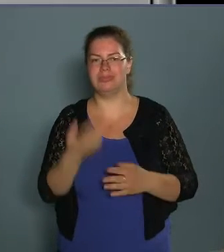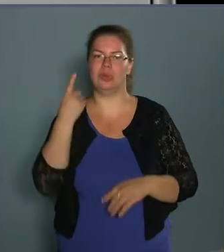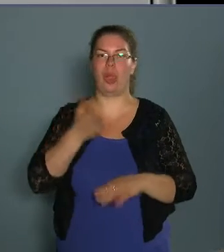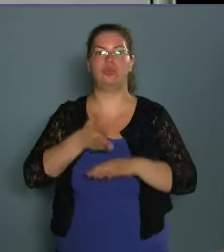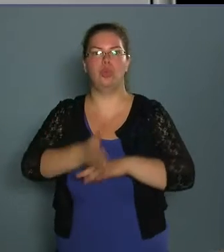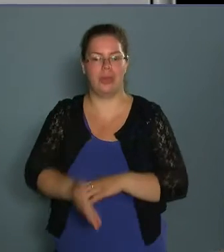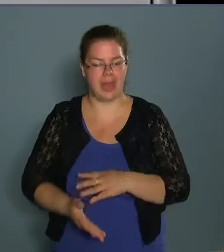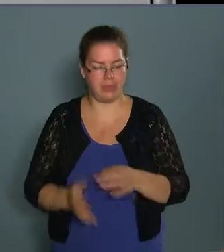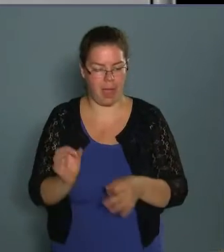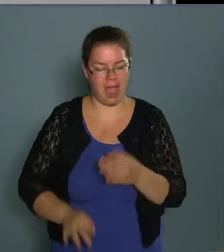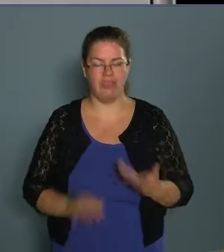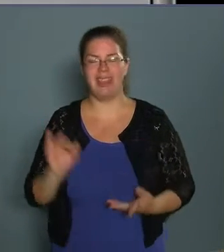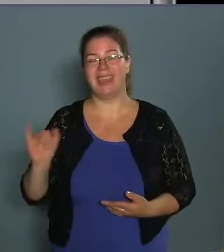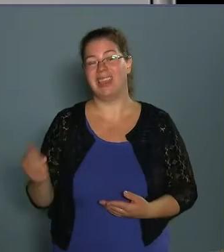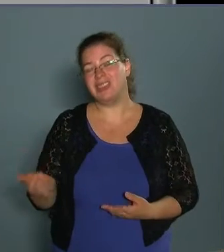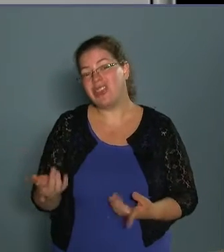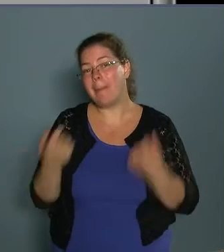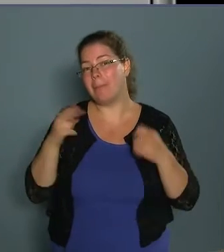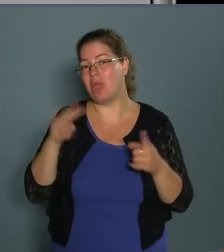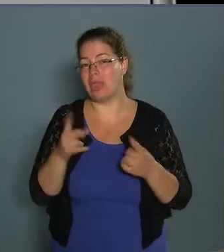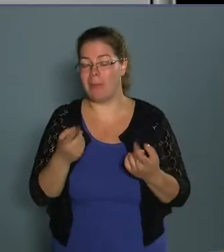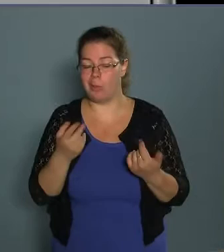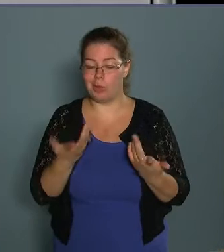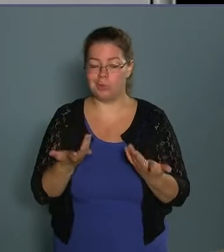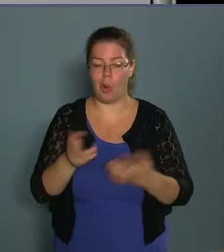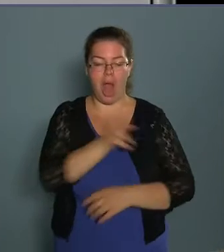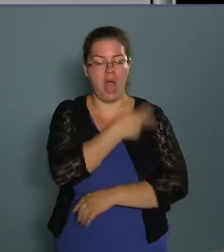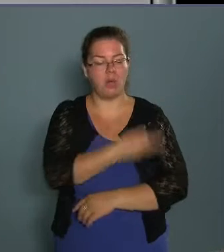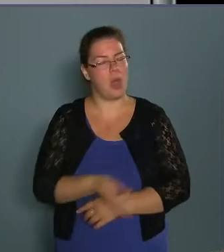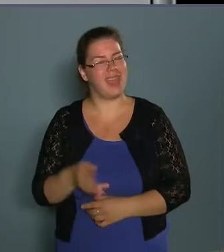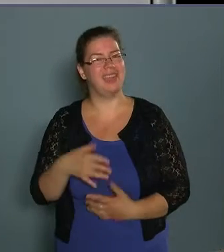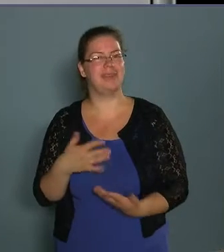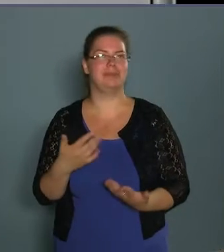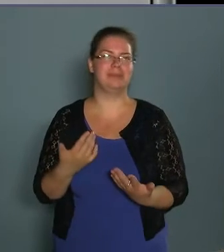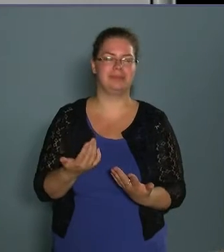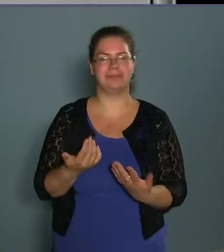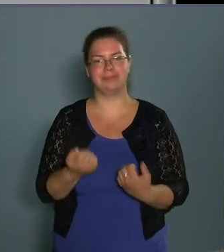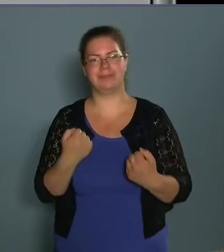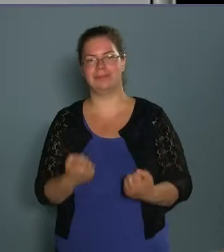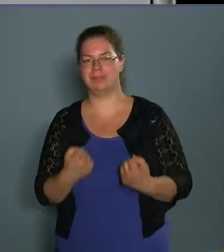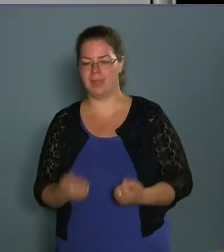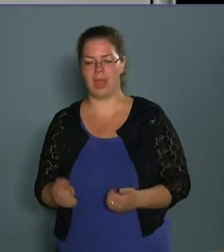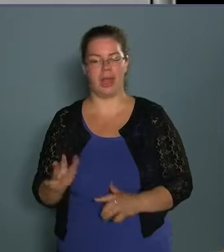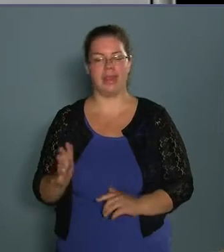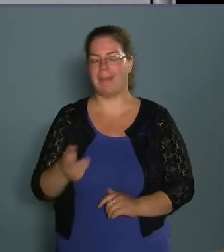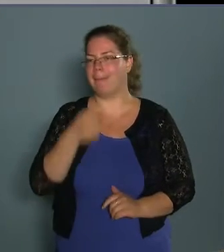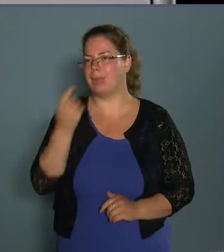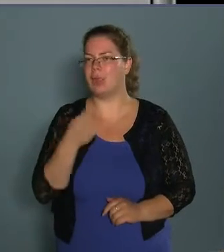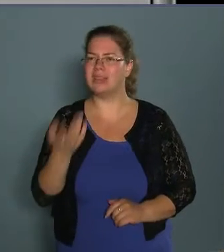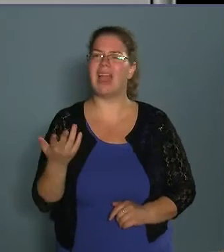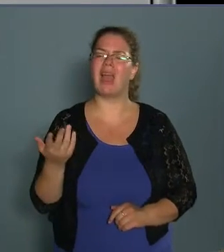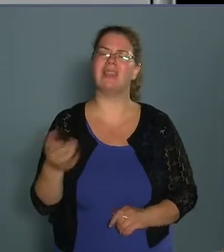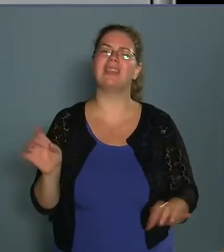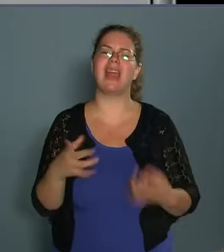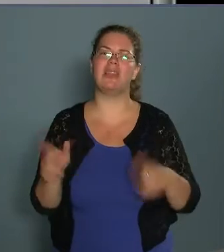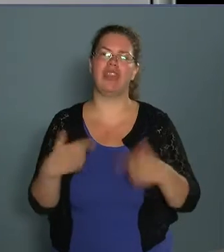túlzásokba tud esni, és ebből a szempontból meg a kórházra is rájár a rúd, nem felemlegetve, de